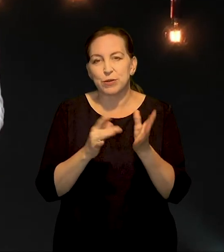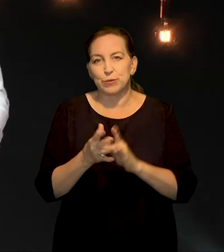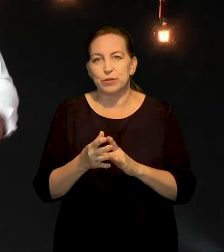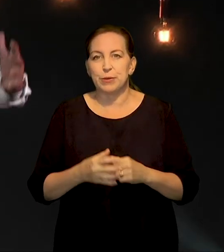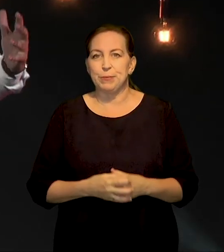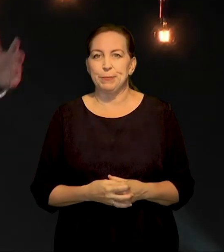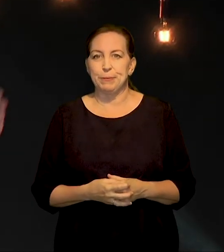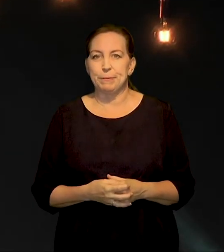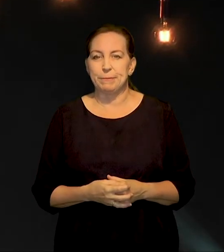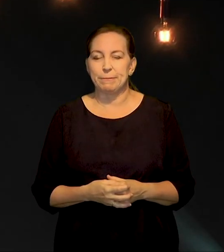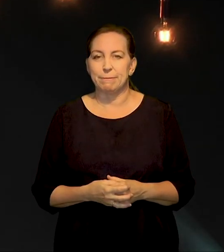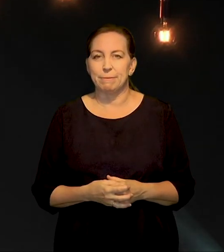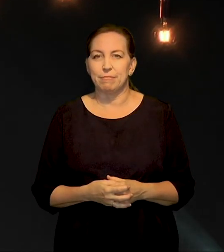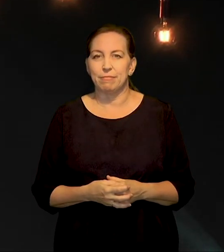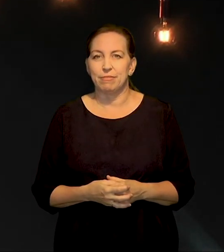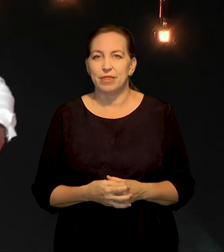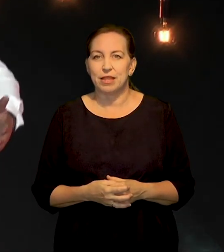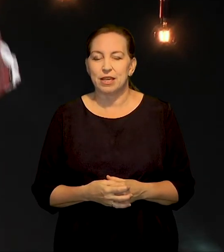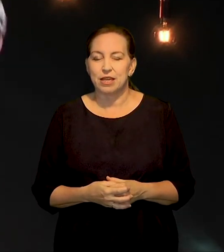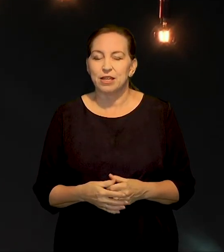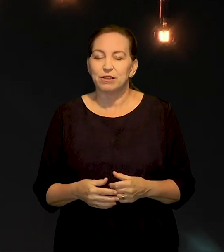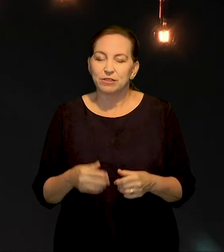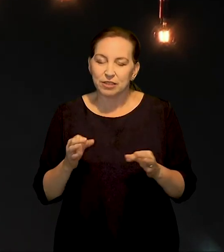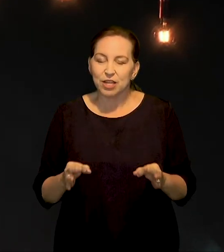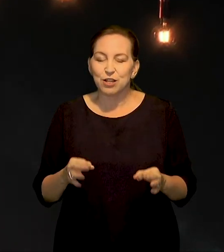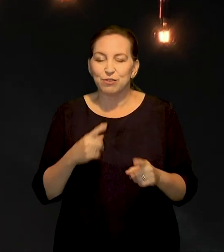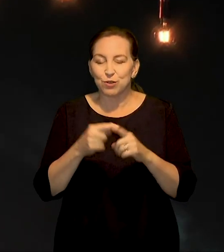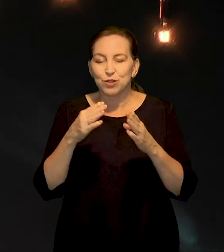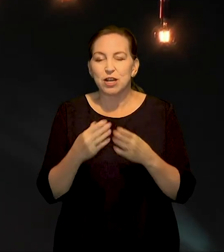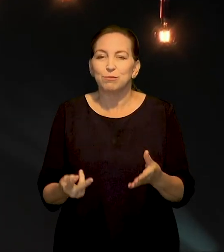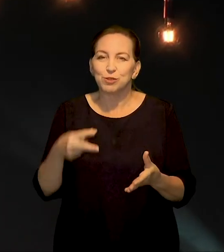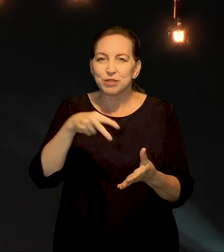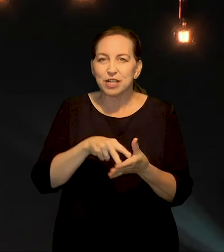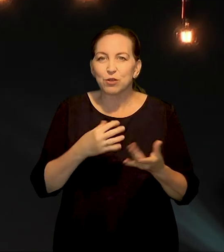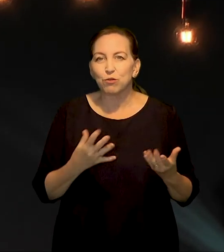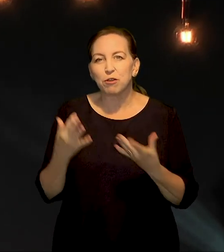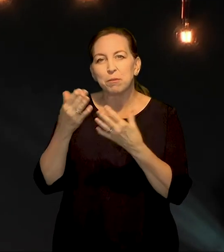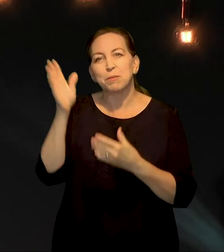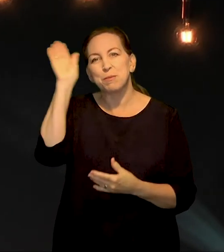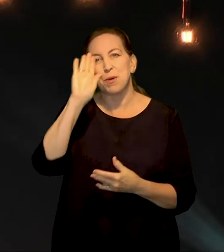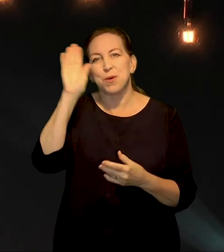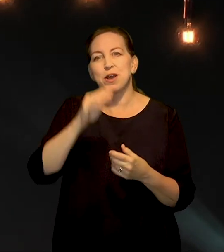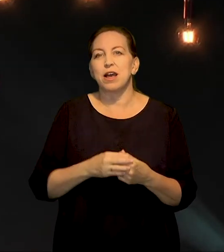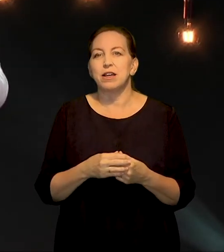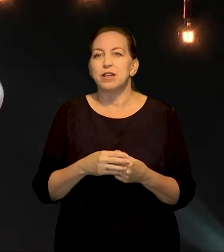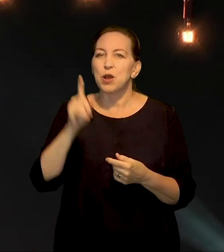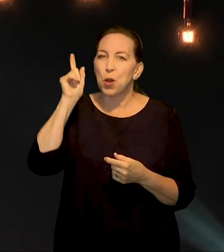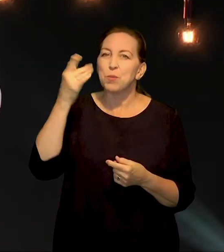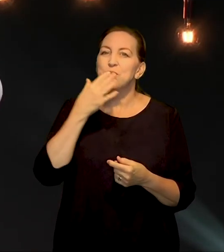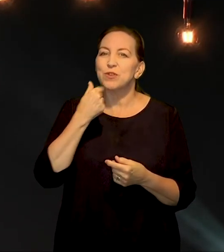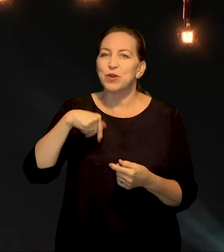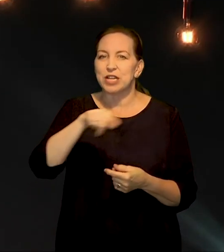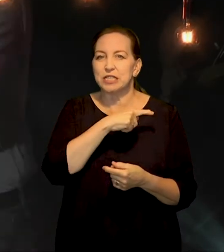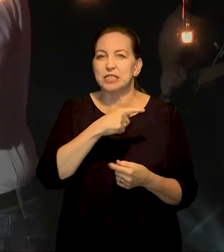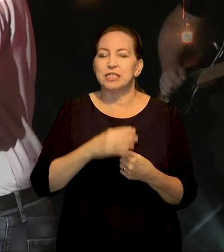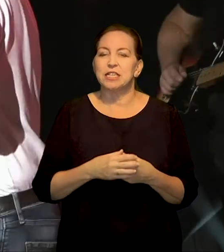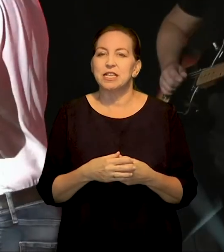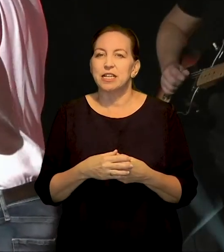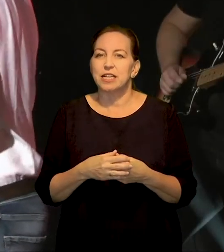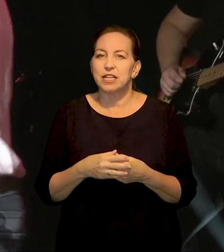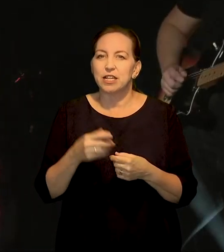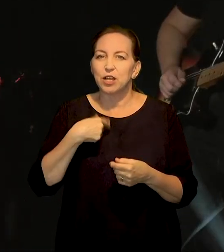nasze serce, jaka jest nasza postawa i po pierwsze wołam, niech przyjdzie intymność w relacji z nami, by się nie okazało,